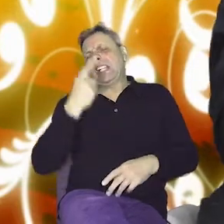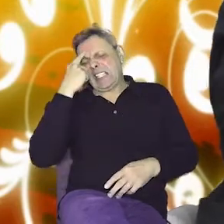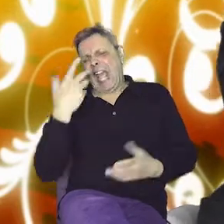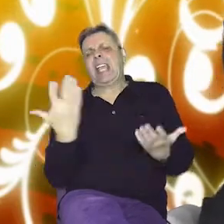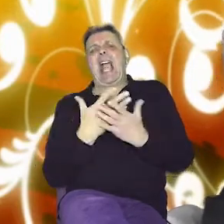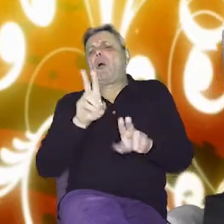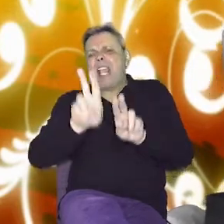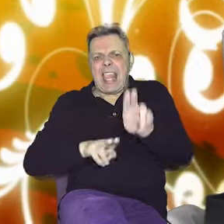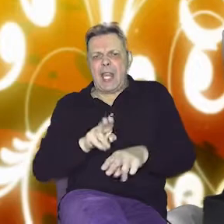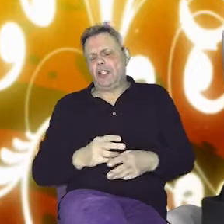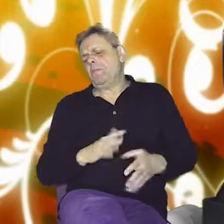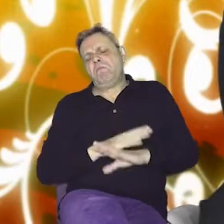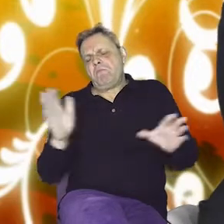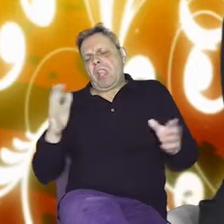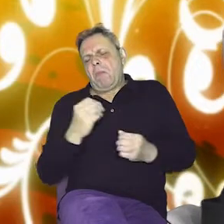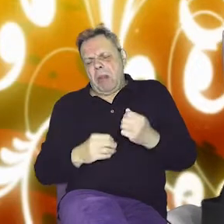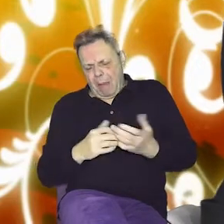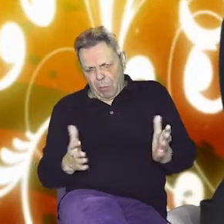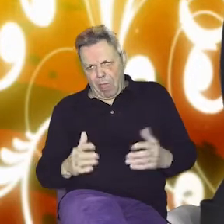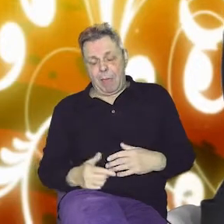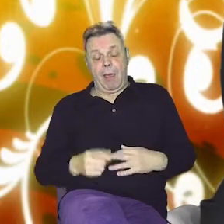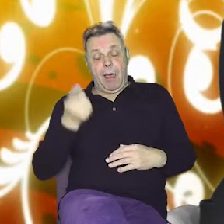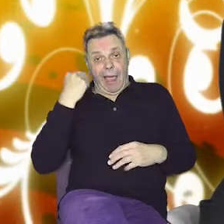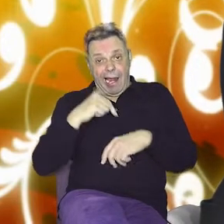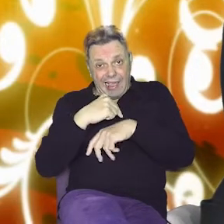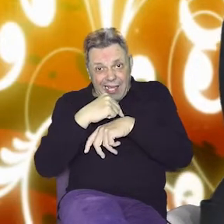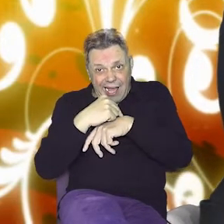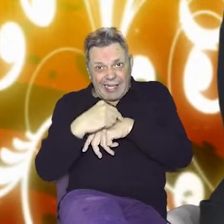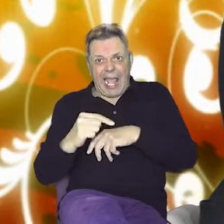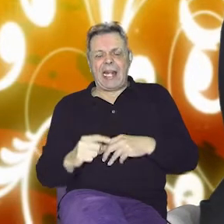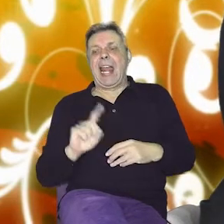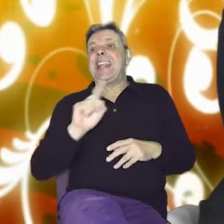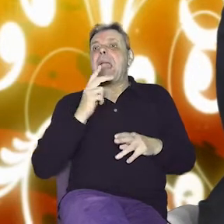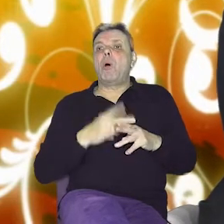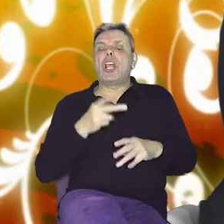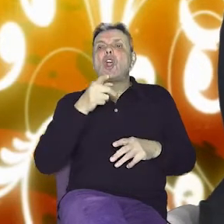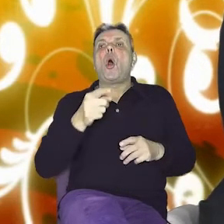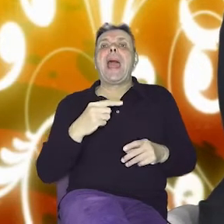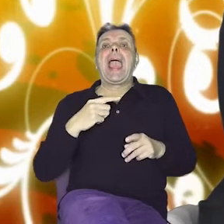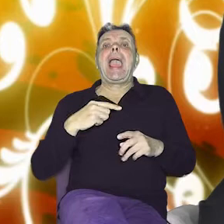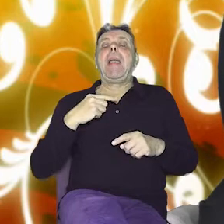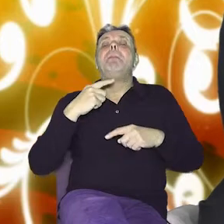se kako se liječi i nema problema. Međutim, rana, dakle, nije bolest,